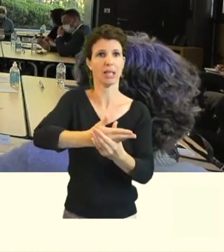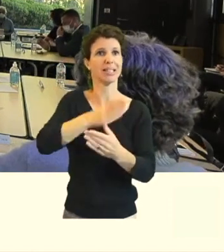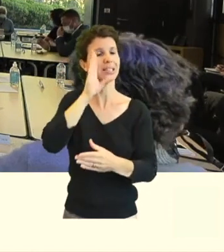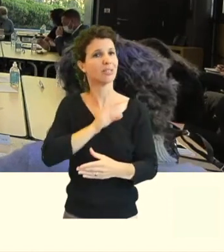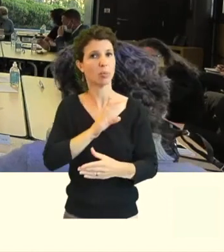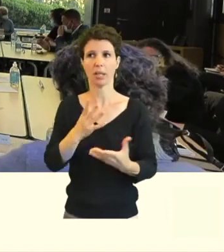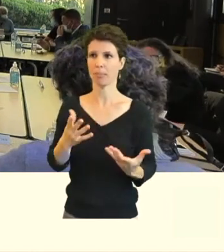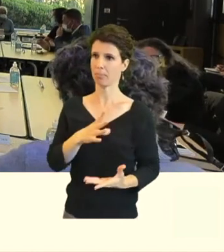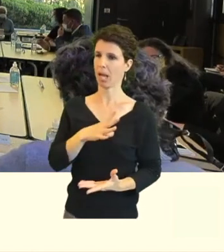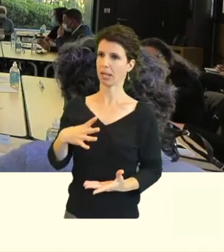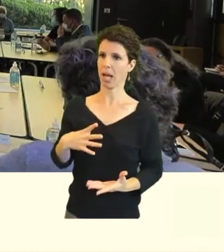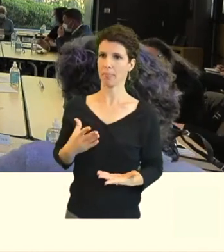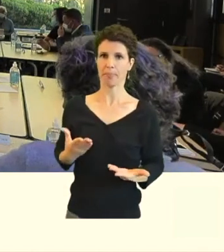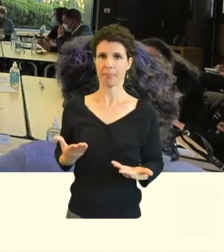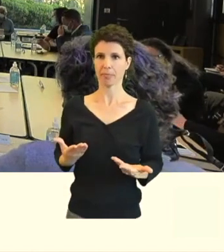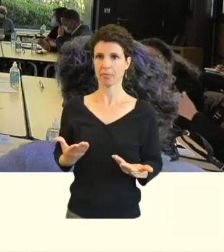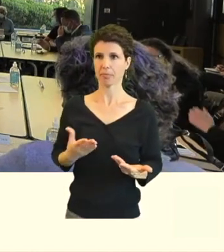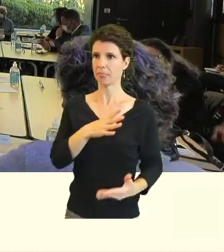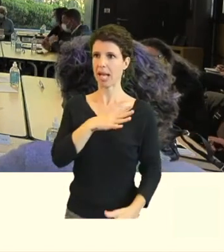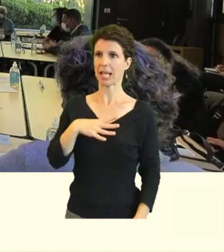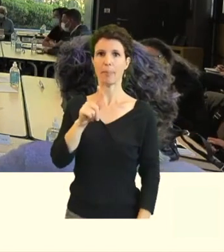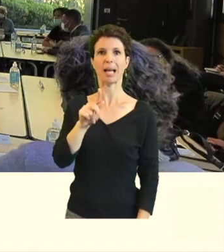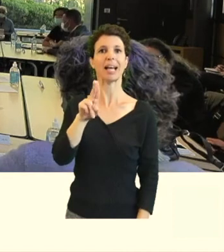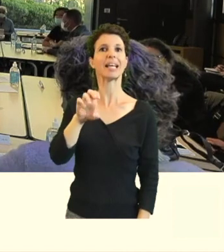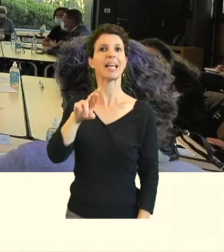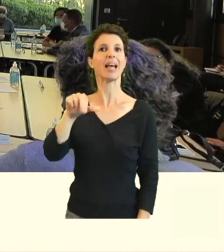Ah ben non, mais madame, c'est madame Guérard qui a demandé la